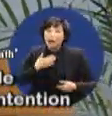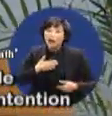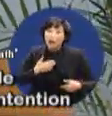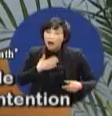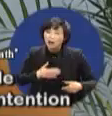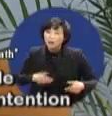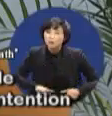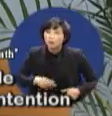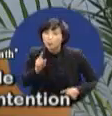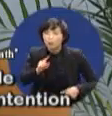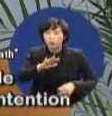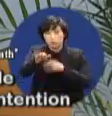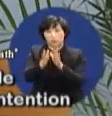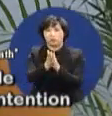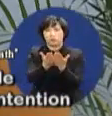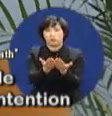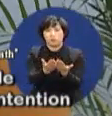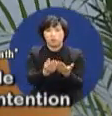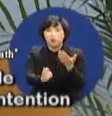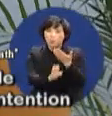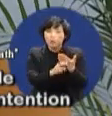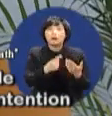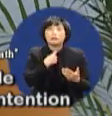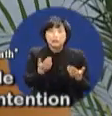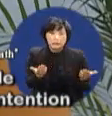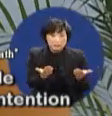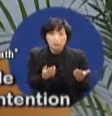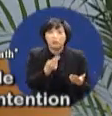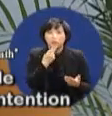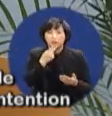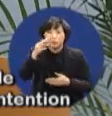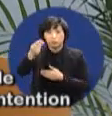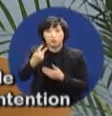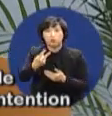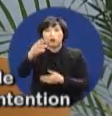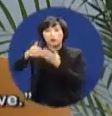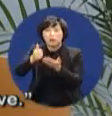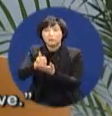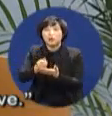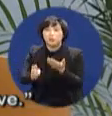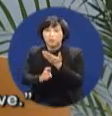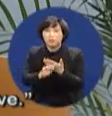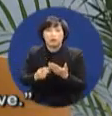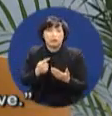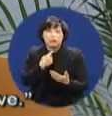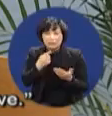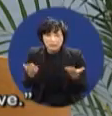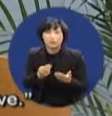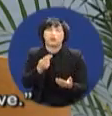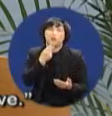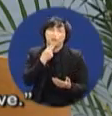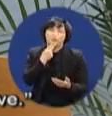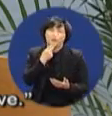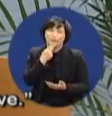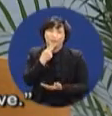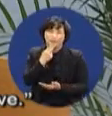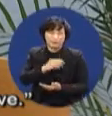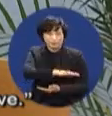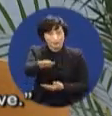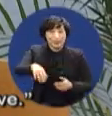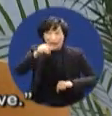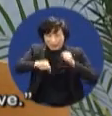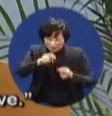절대 불법을 저지른 사실도 없고 하나님이 불법을 저지를 의향이 전혀 없으시니 그래서